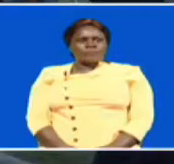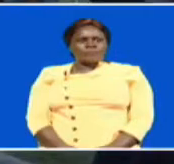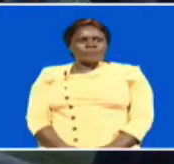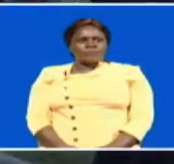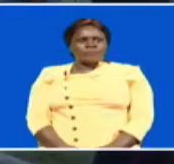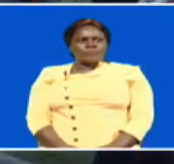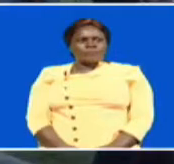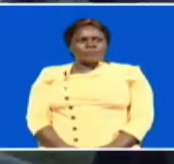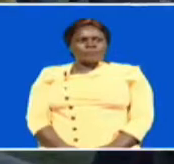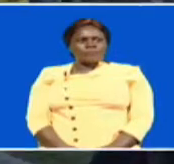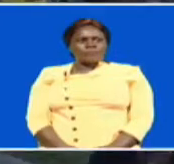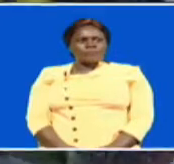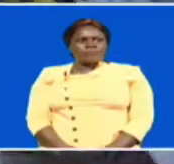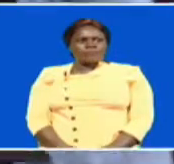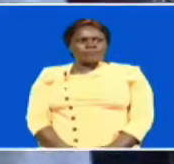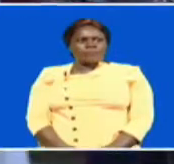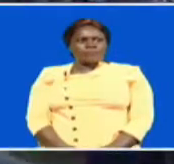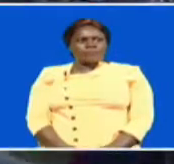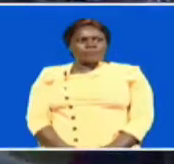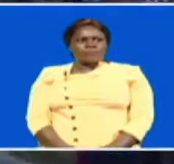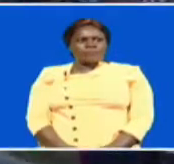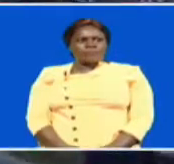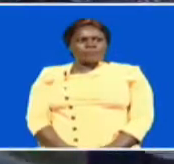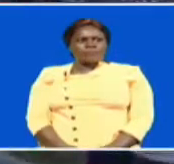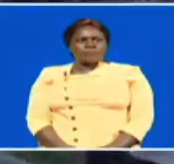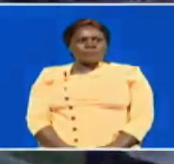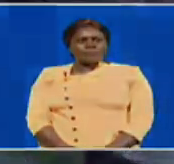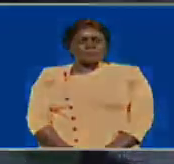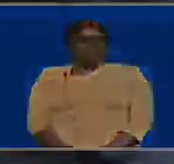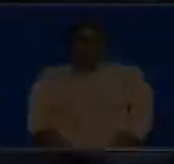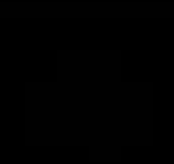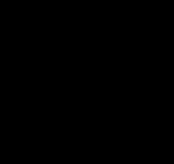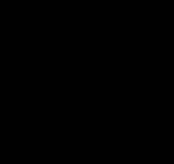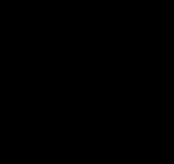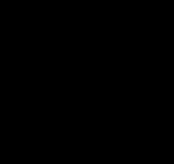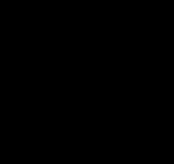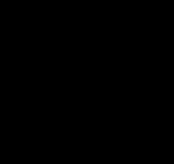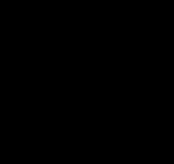Ode Francis, KTN News, Nairobi.